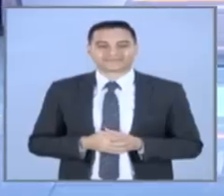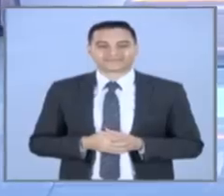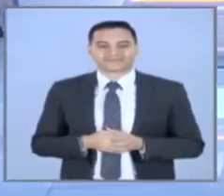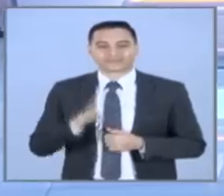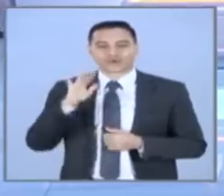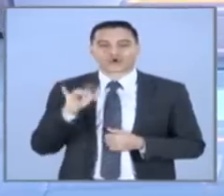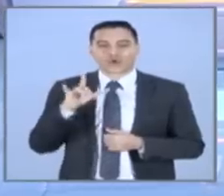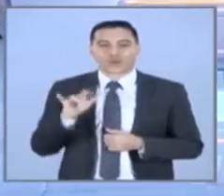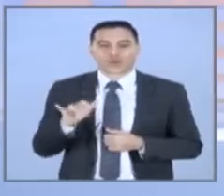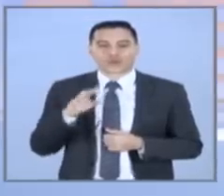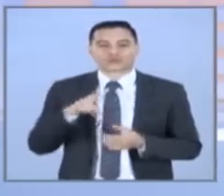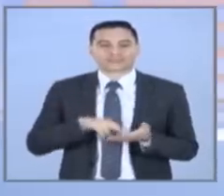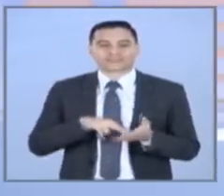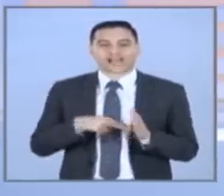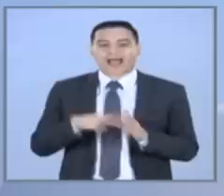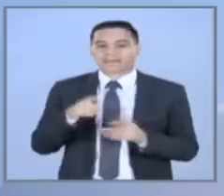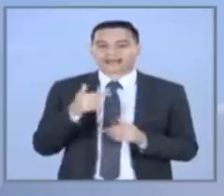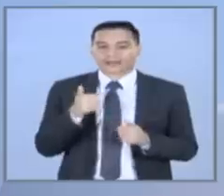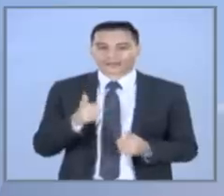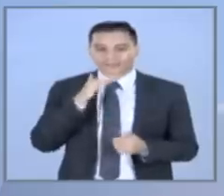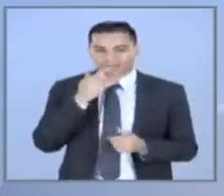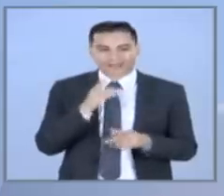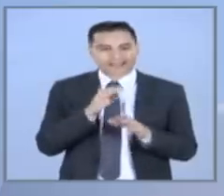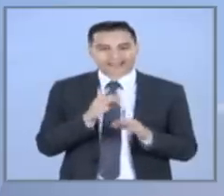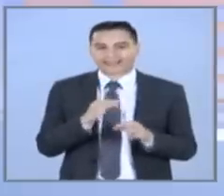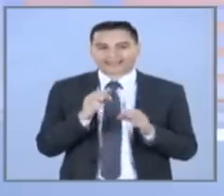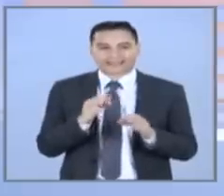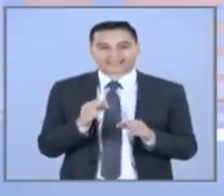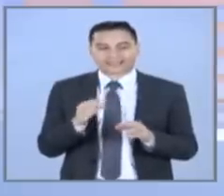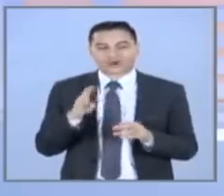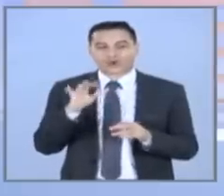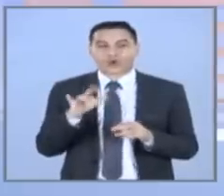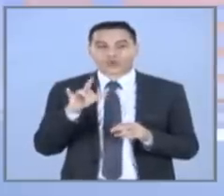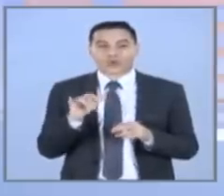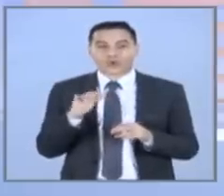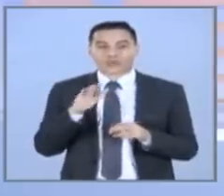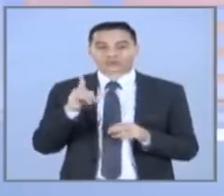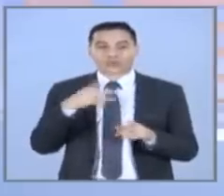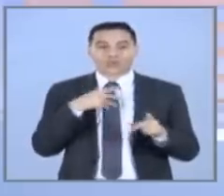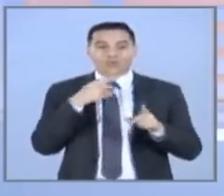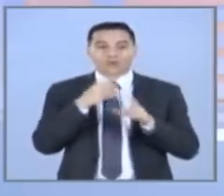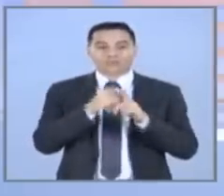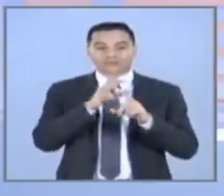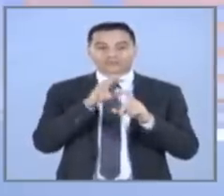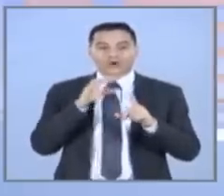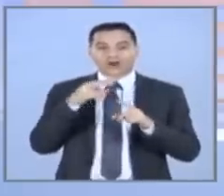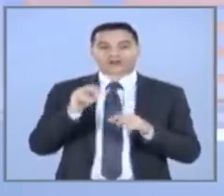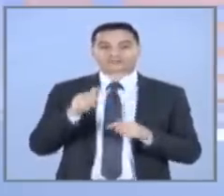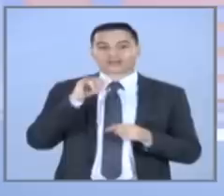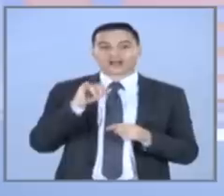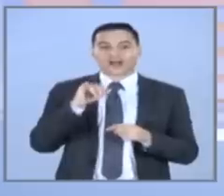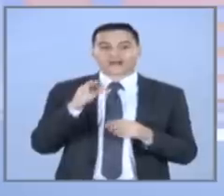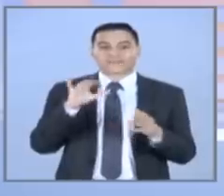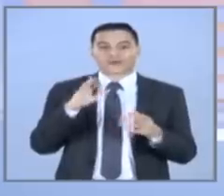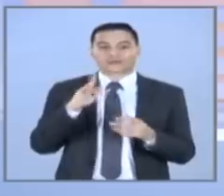ازيك يا كرولوس؟ ازي حضرتك يا مستر عصام؟ وحشك الاستوديو؟ جدا جدا صدقني. كرولوس مختار عصام يوسف كقدوة ومثل أعلى. ده انا